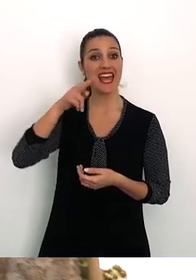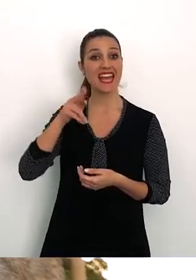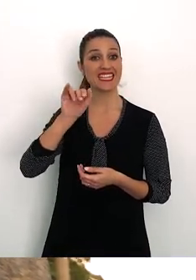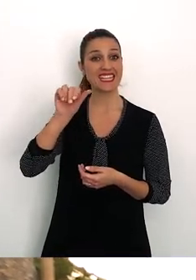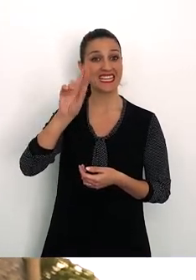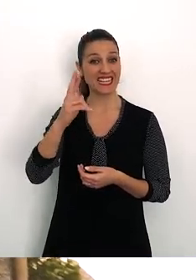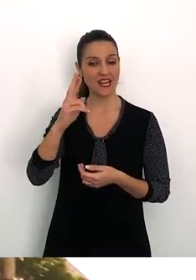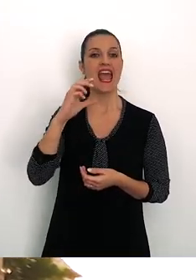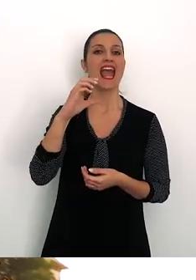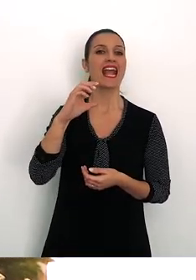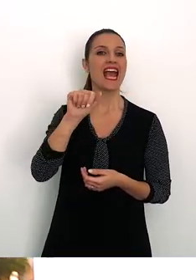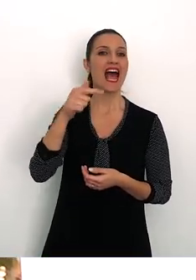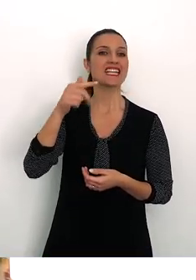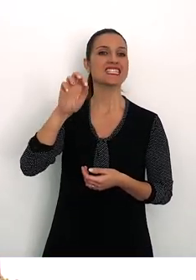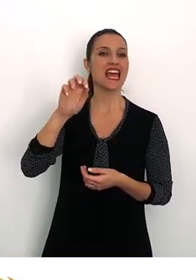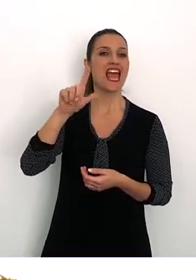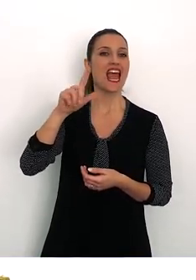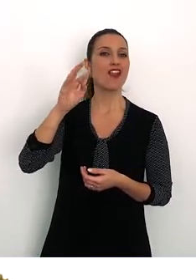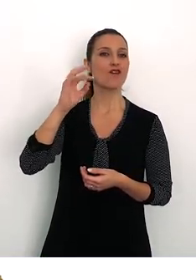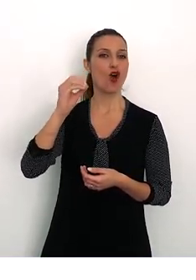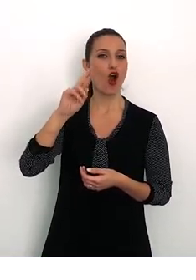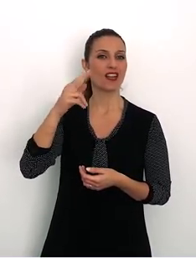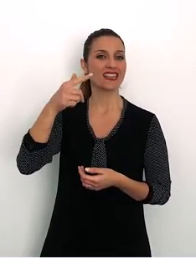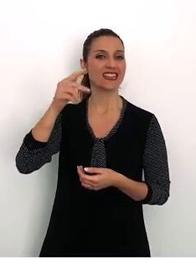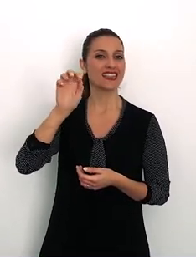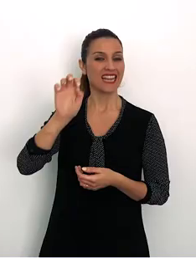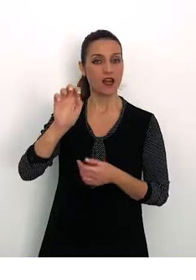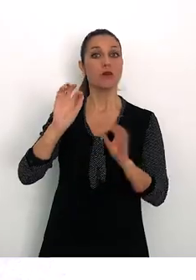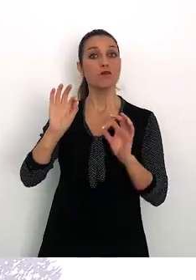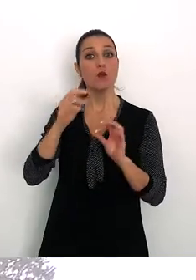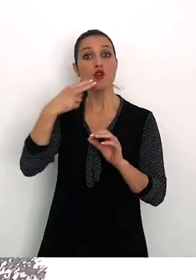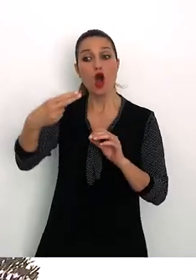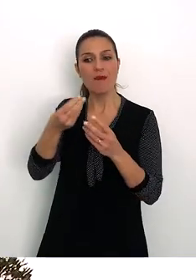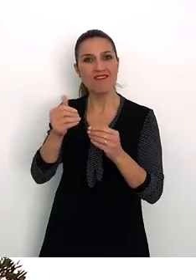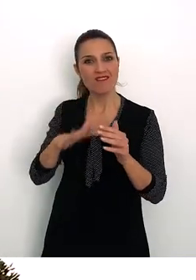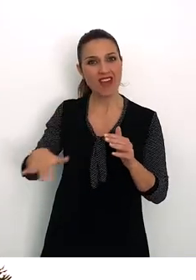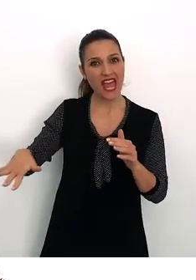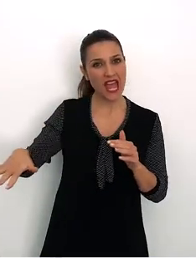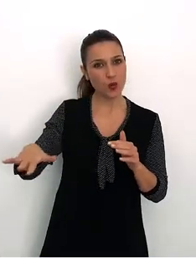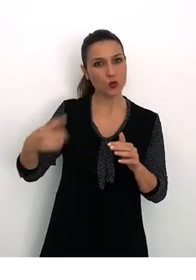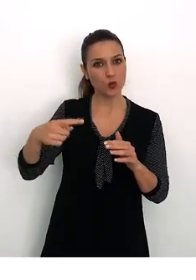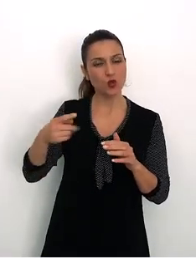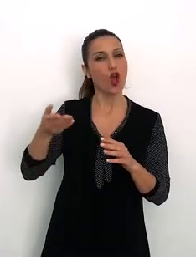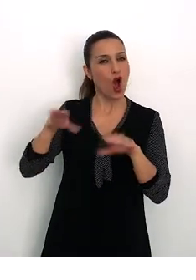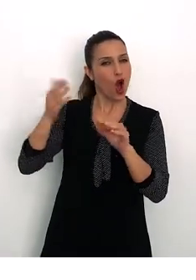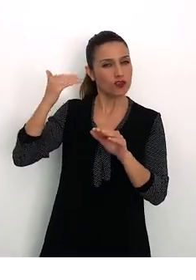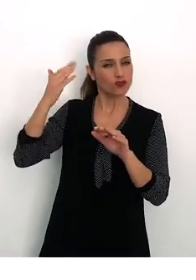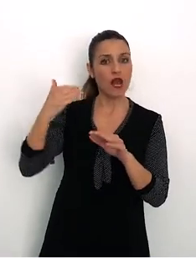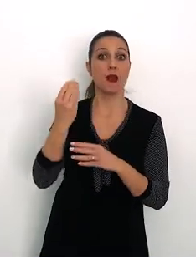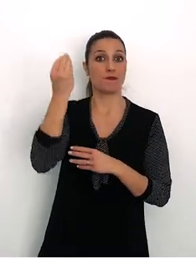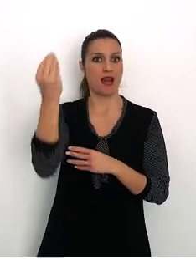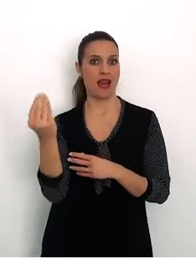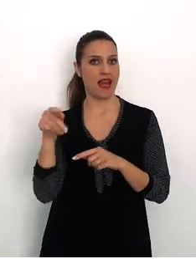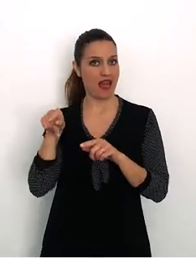Il Menhir Castelforte, un tempo chiamato Crocicchie, prende il nome da un feudo in territorio di Taviano, dove originariamente